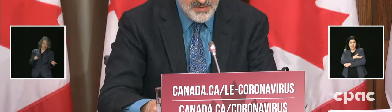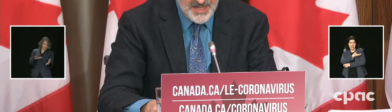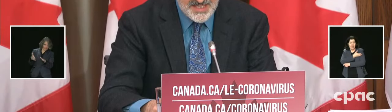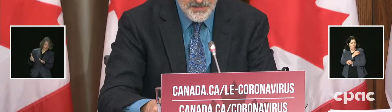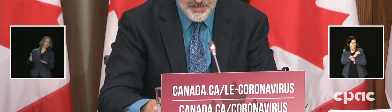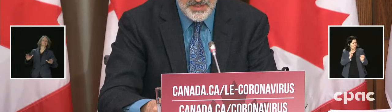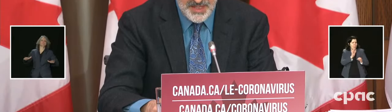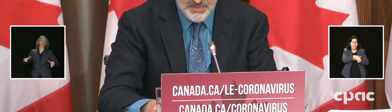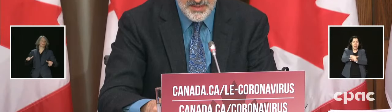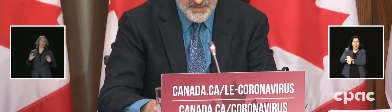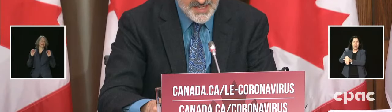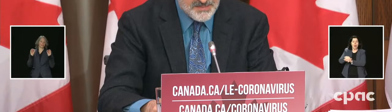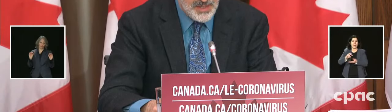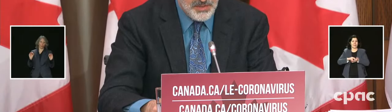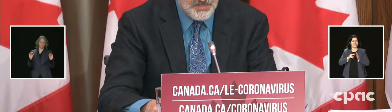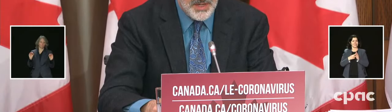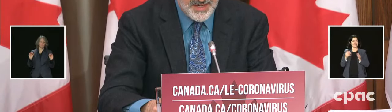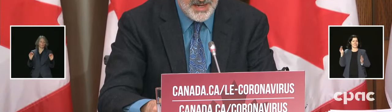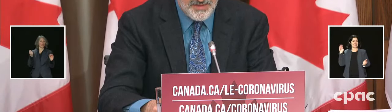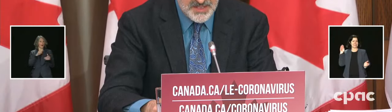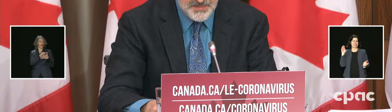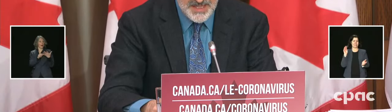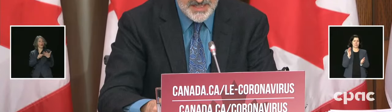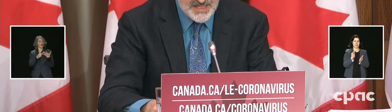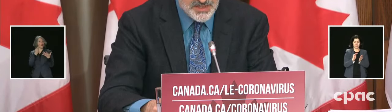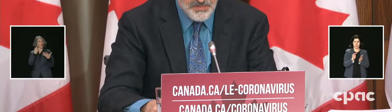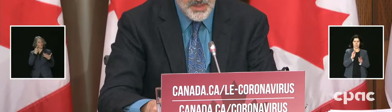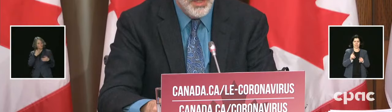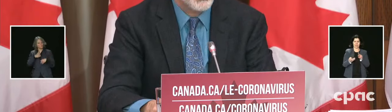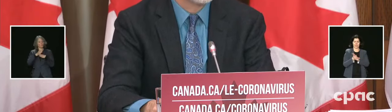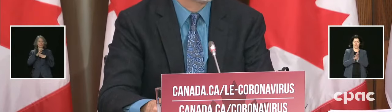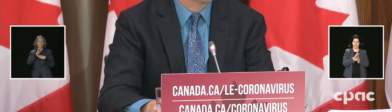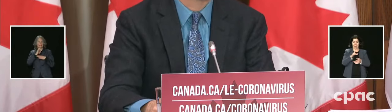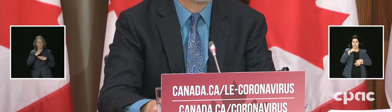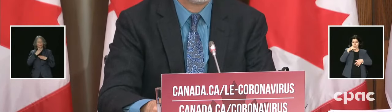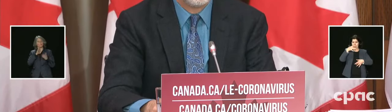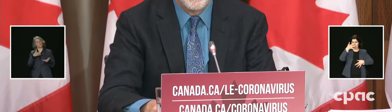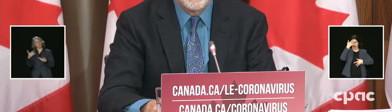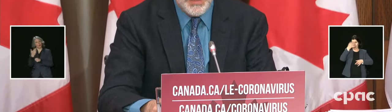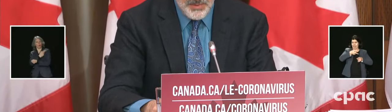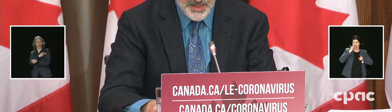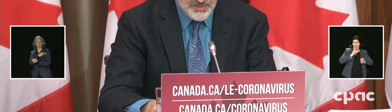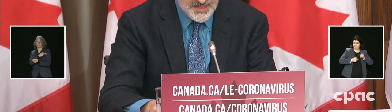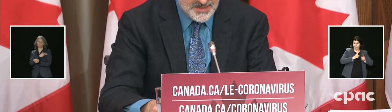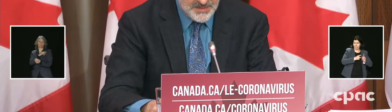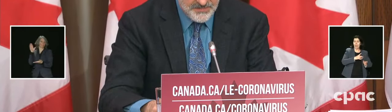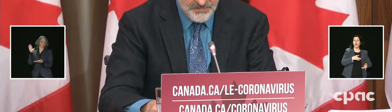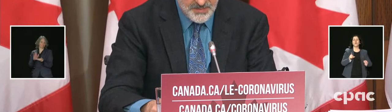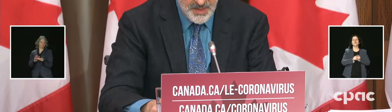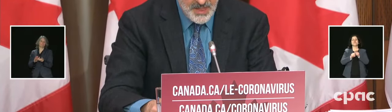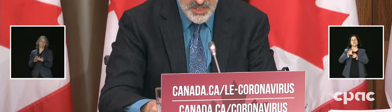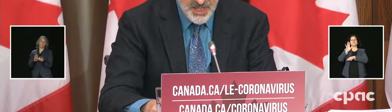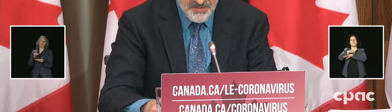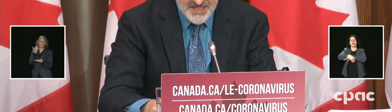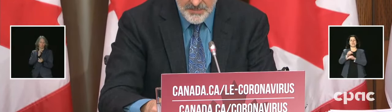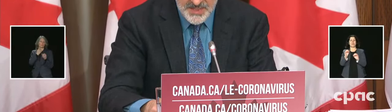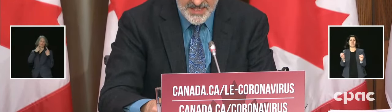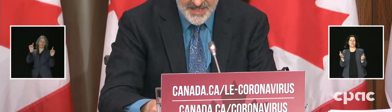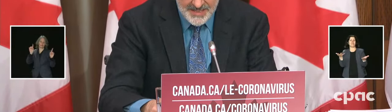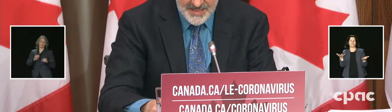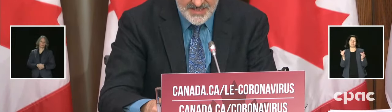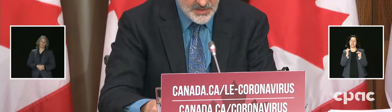Tous les vaccins permettent de réduire efficacement le nombre de cas graves et d'hospitalisation, ce qui constitue une véritable réussite. Chaque